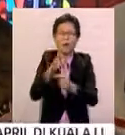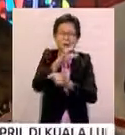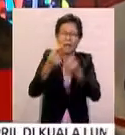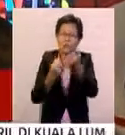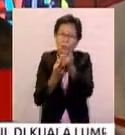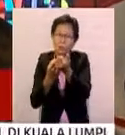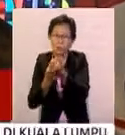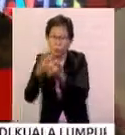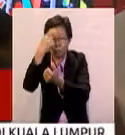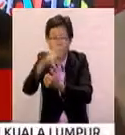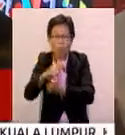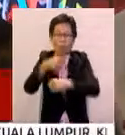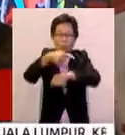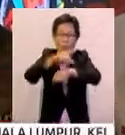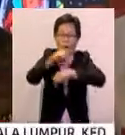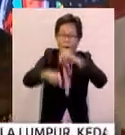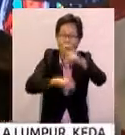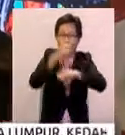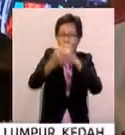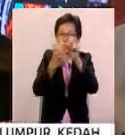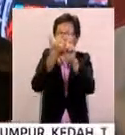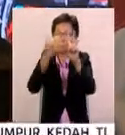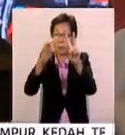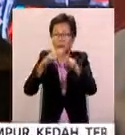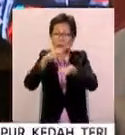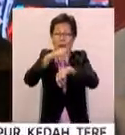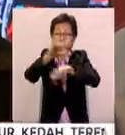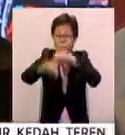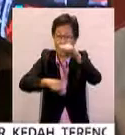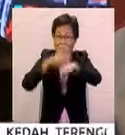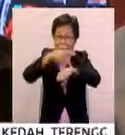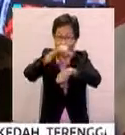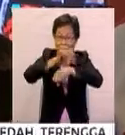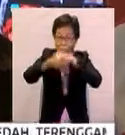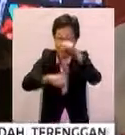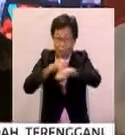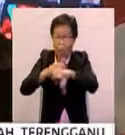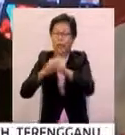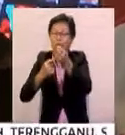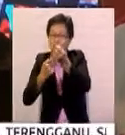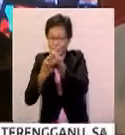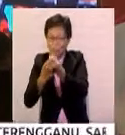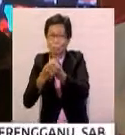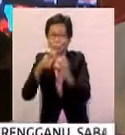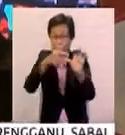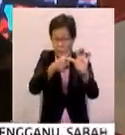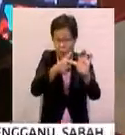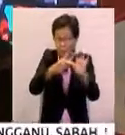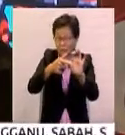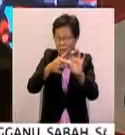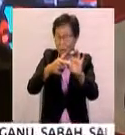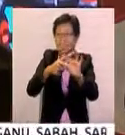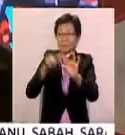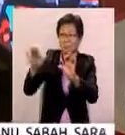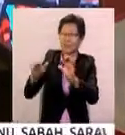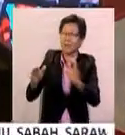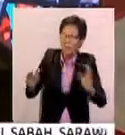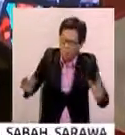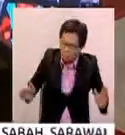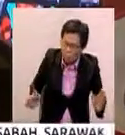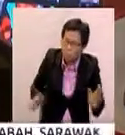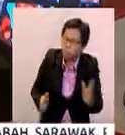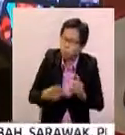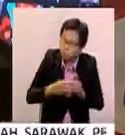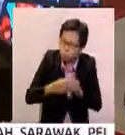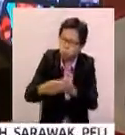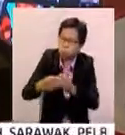for di Tour di Langkawi 2019. Petronas dah memang bukan saja penggerak utama dalam dunia